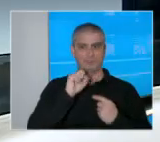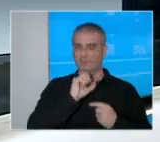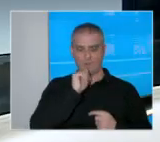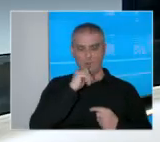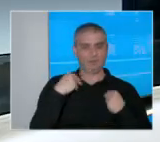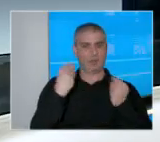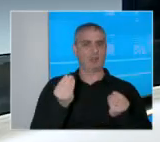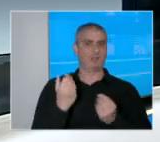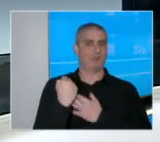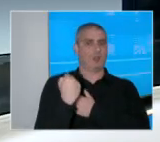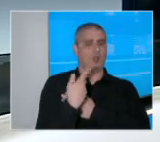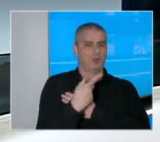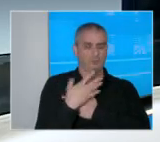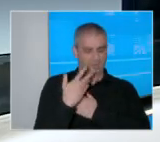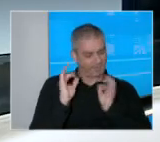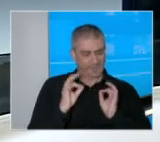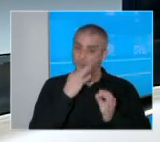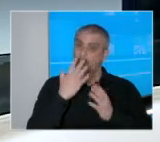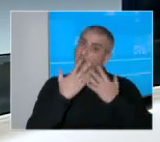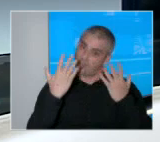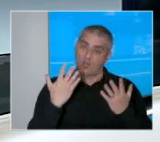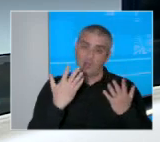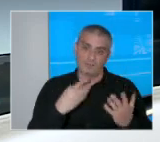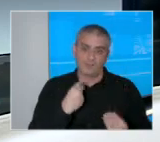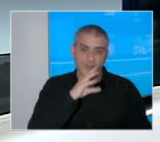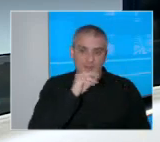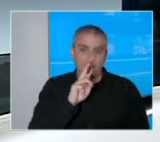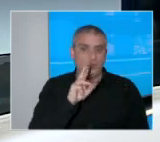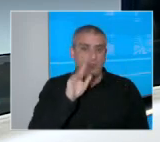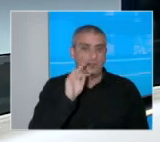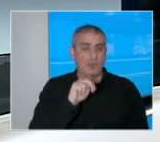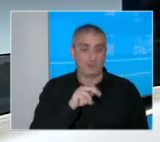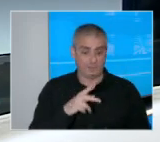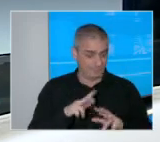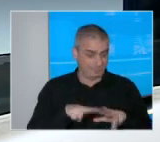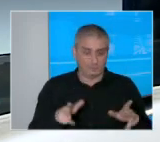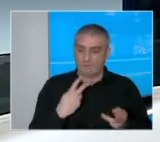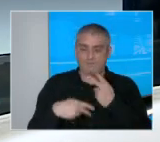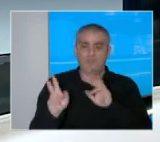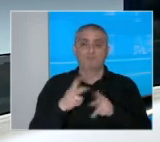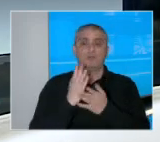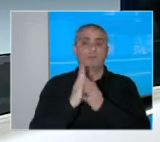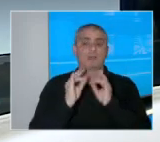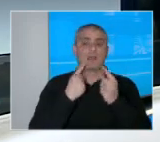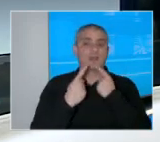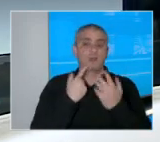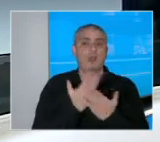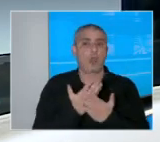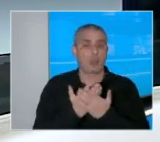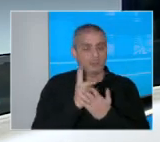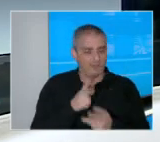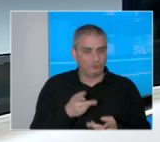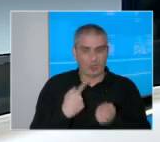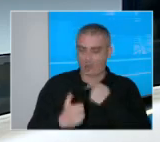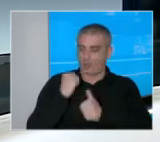מוכן לתת לו קלפים. תהיה באמת שאלה גדולה, וגם על זה נדבר תכף עם רוטמן, אם המצב עכשיו הוא על חזור, ברגע שמתחילים דיוני ההוכחות, האם אפשר